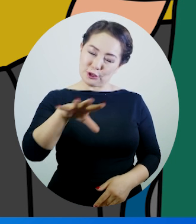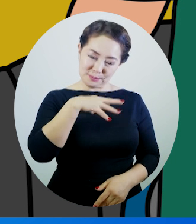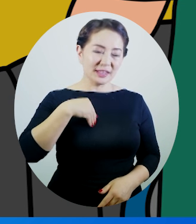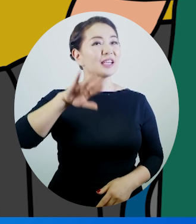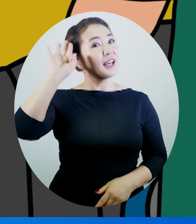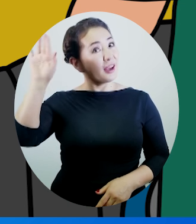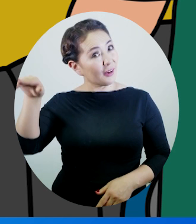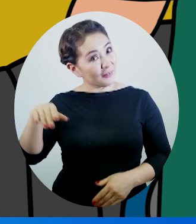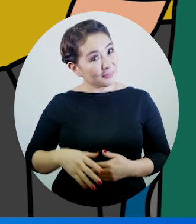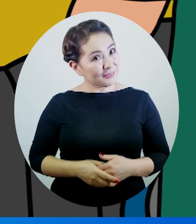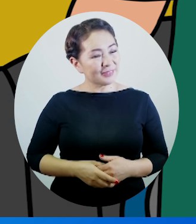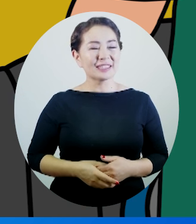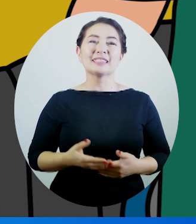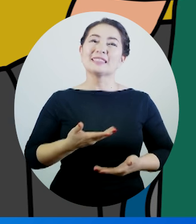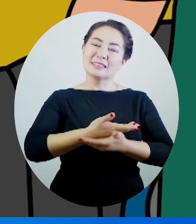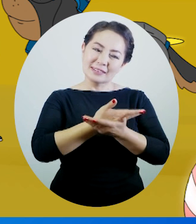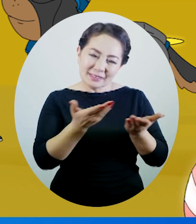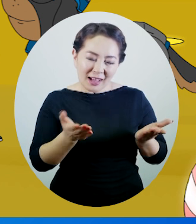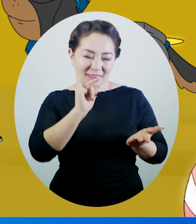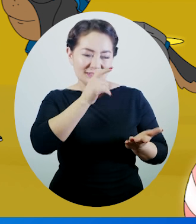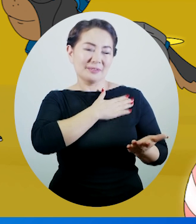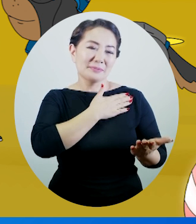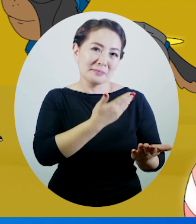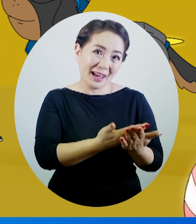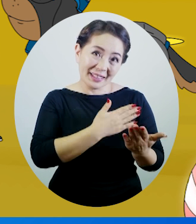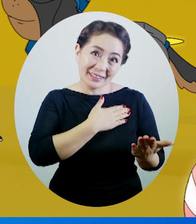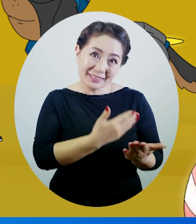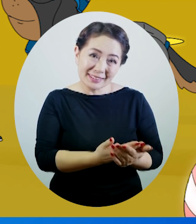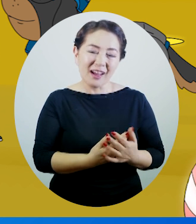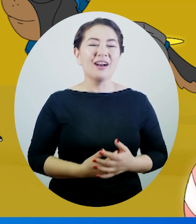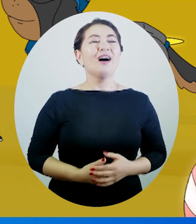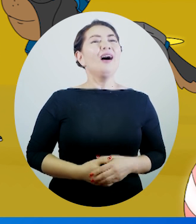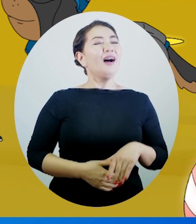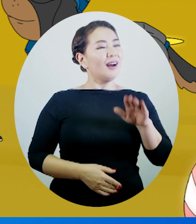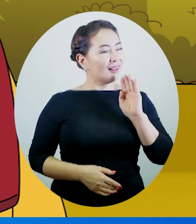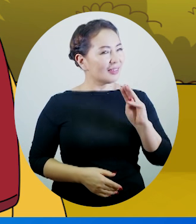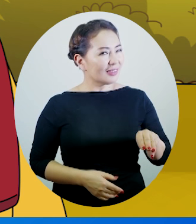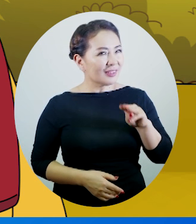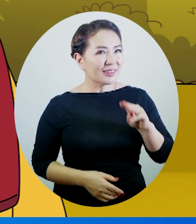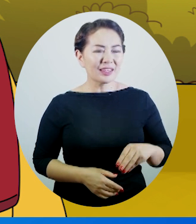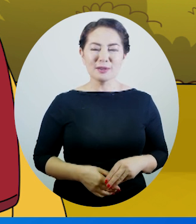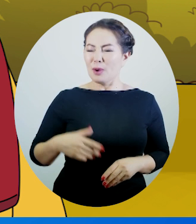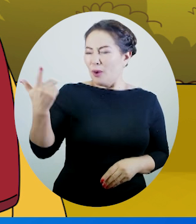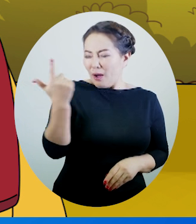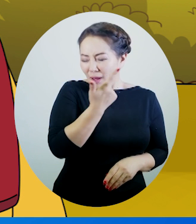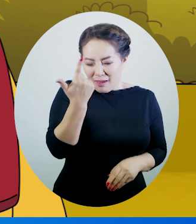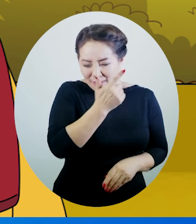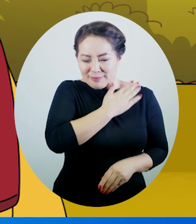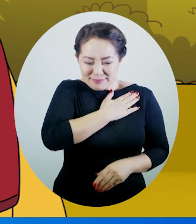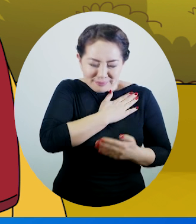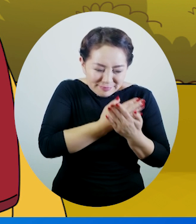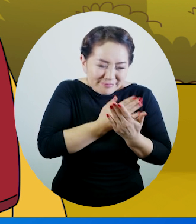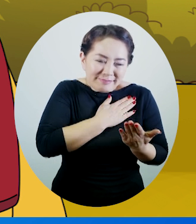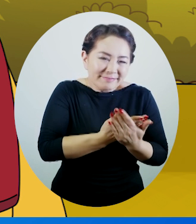За, бид хийц чингээд хөдлөе дөө. Та нартаа үнэхээр их баярлаа. Тийм шүү. Үнэхээр